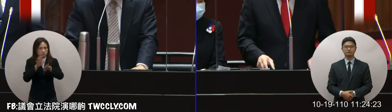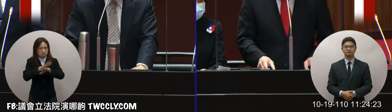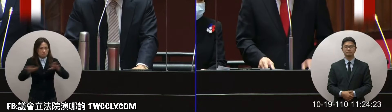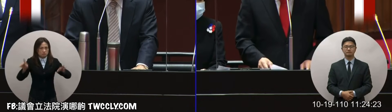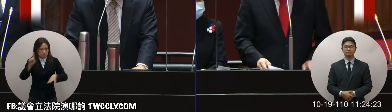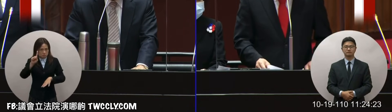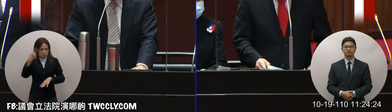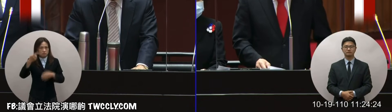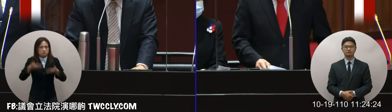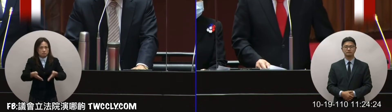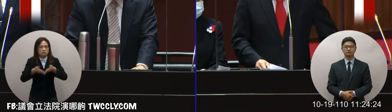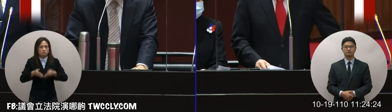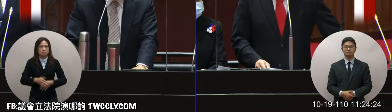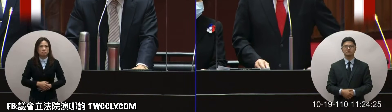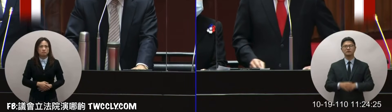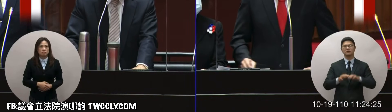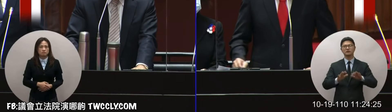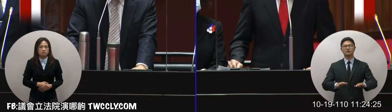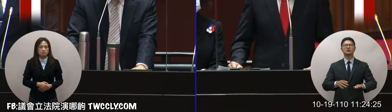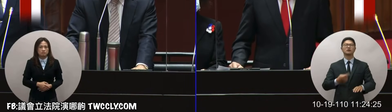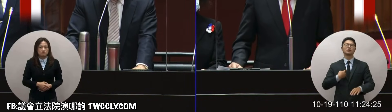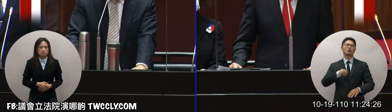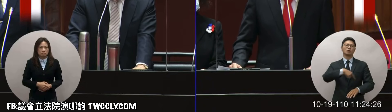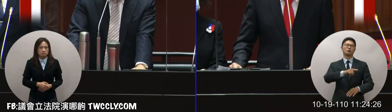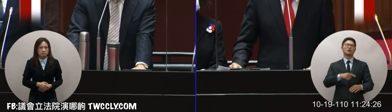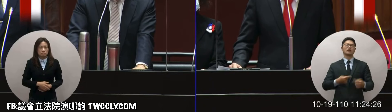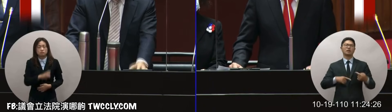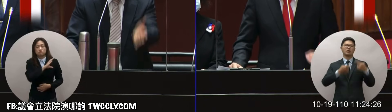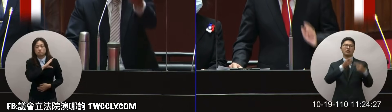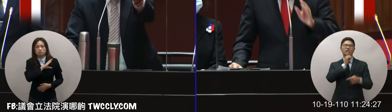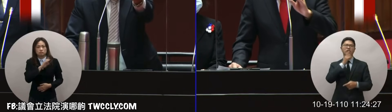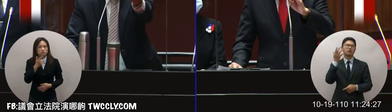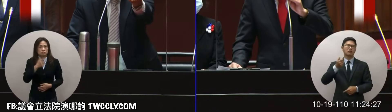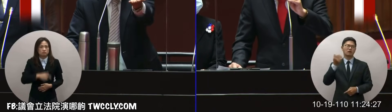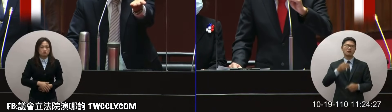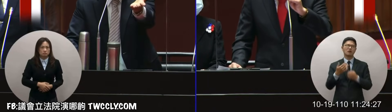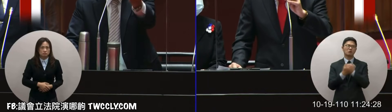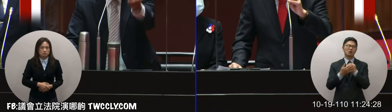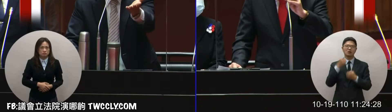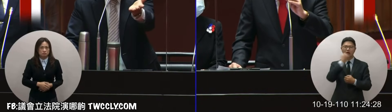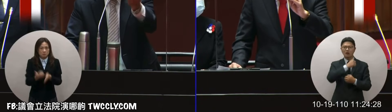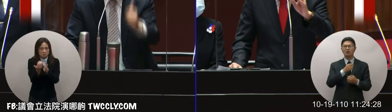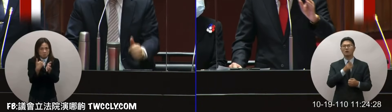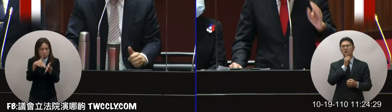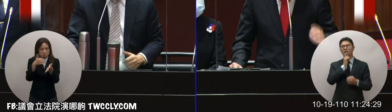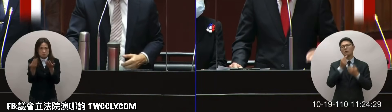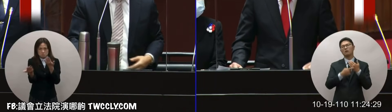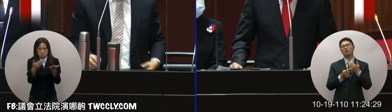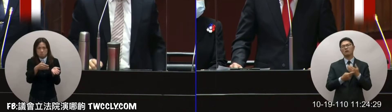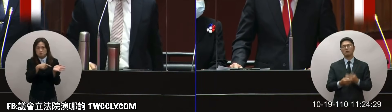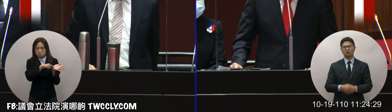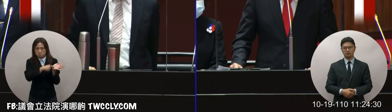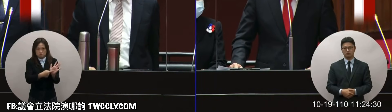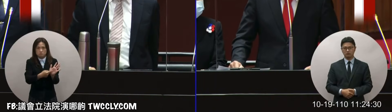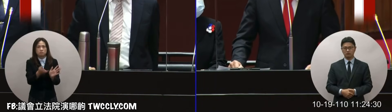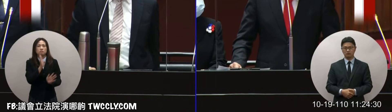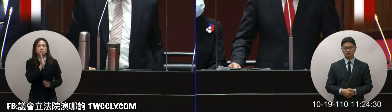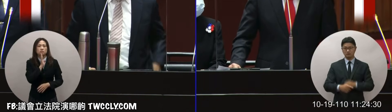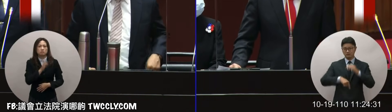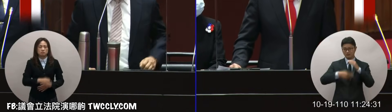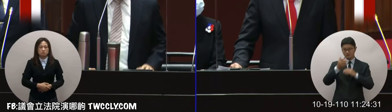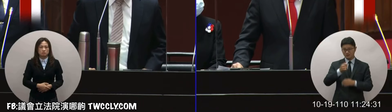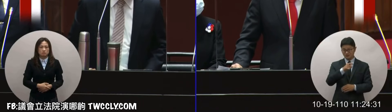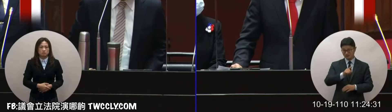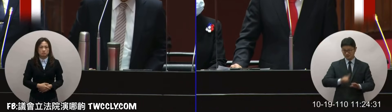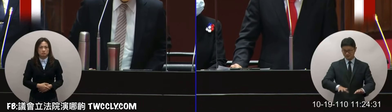一。 今天我们不是用口舌在保护台 湾？那当然了，所以预算是具体的数字。 院长，您知不知